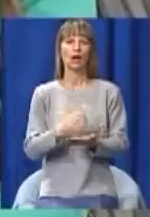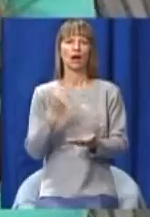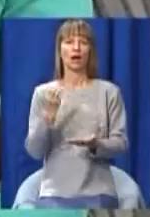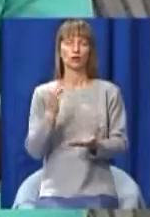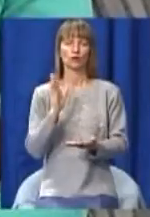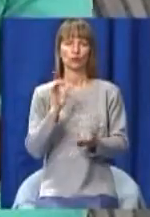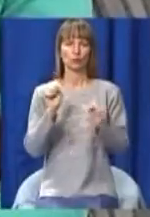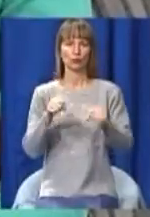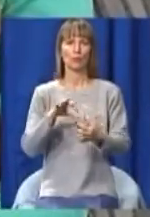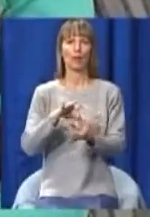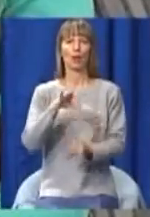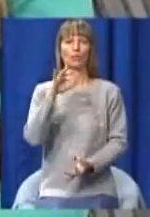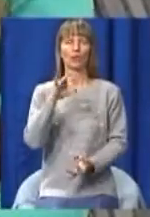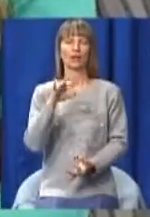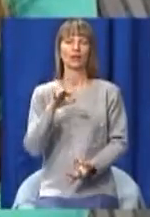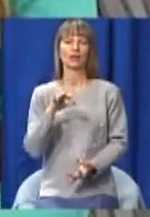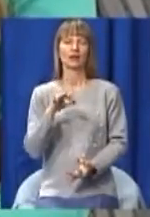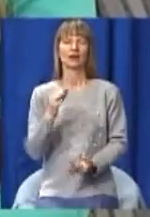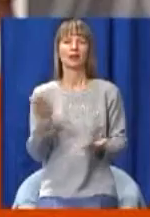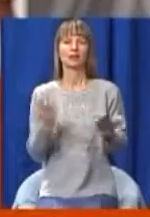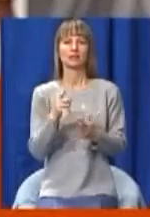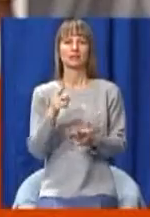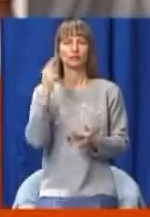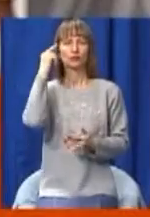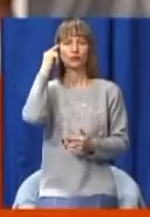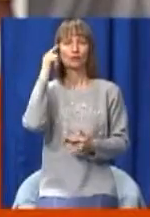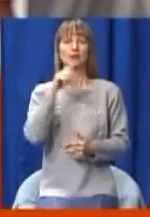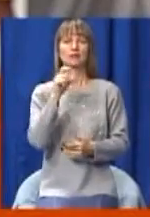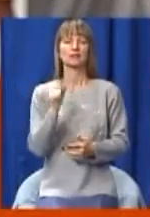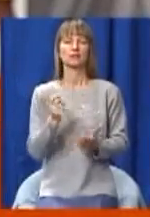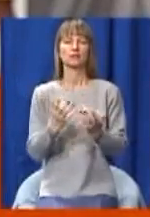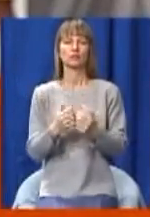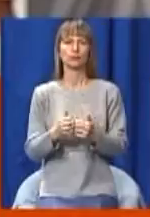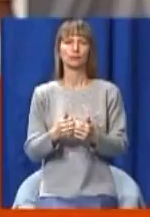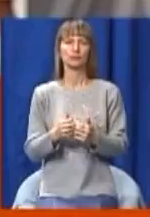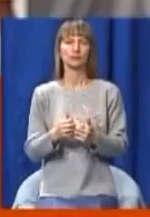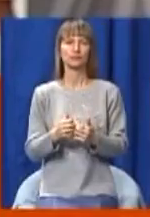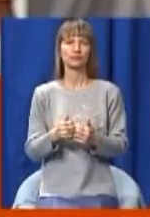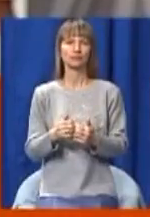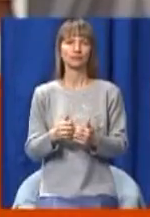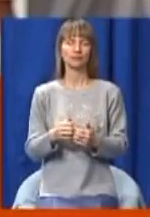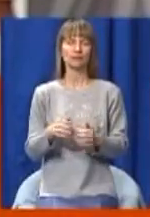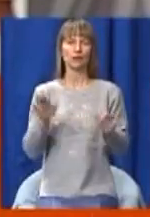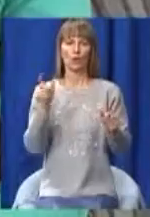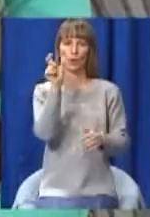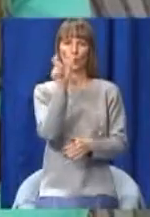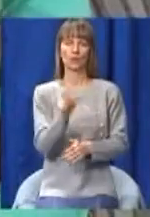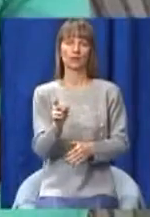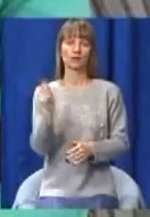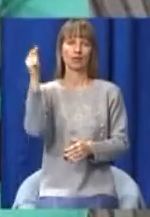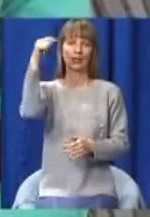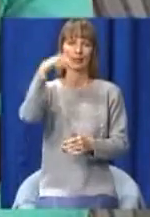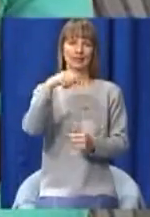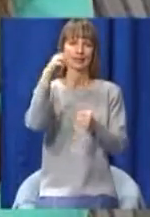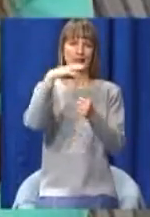спалювання кілограмів, ти говориш. А чому, як ти думаєш, за рахунок, летить людина, вона ж нічого не робить, так? Вона просто летить у